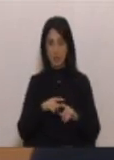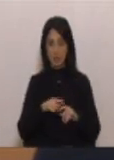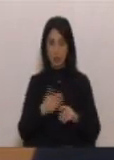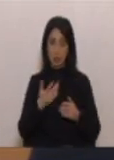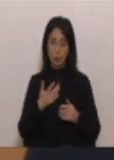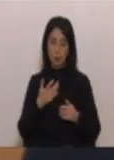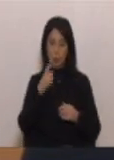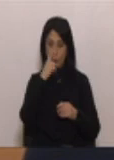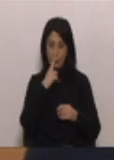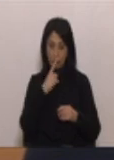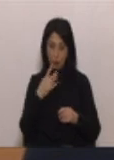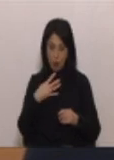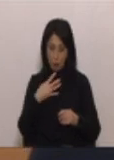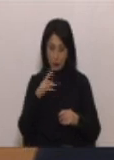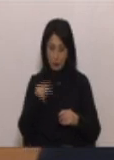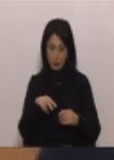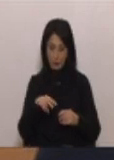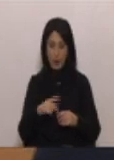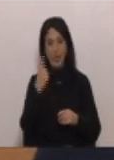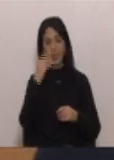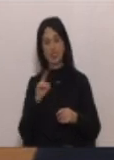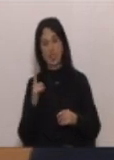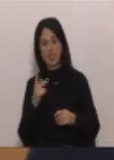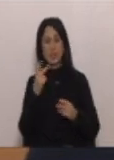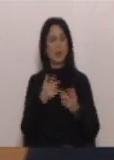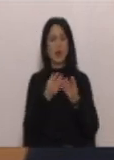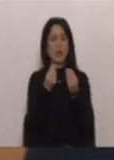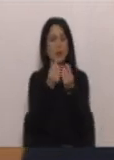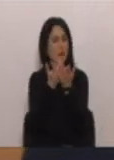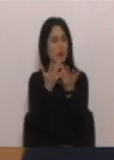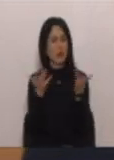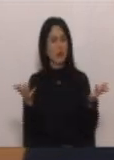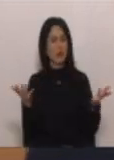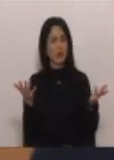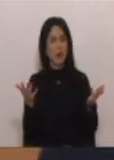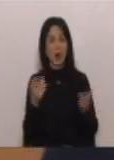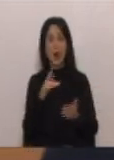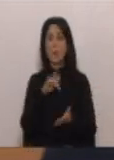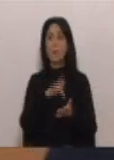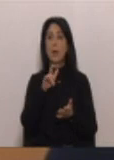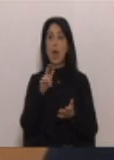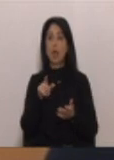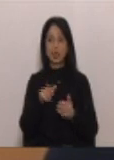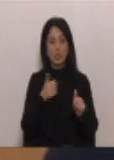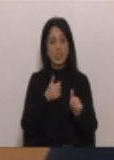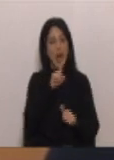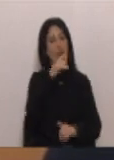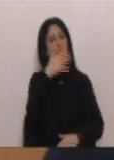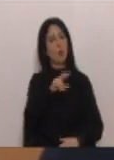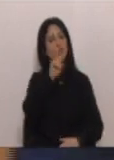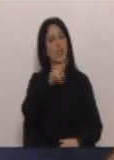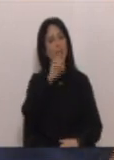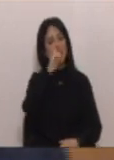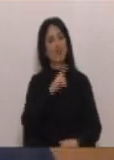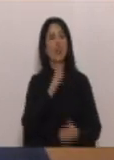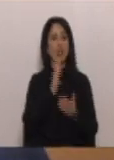40 ლარი, იქ არის დღეში 1 ლარი, სამ დღეში და ასე ტარიფებია. დღეს მიეჭრენ მოსახლეობას და უბნეუნდნენ 150 ლარად თვეში ხარ